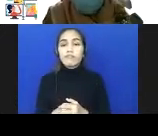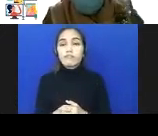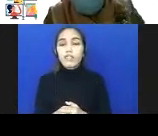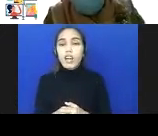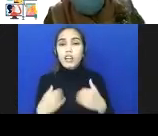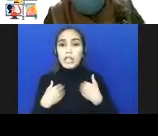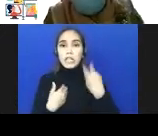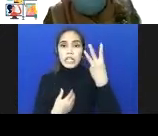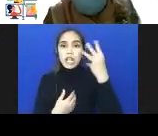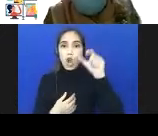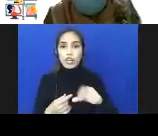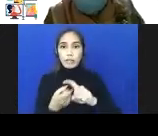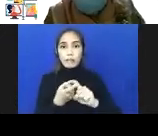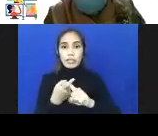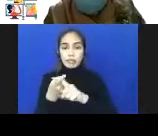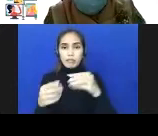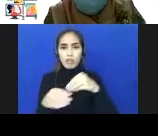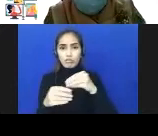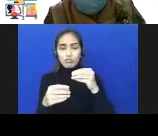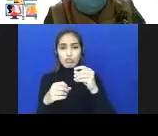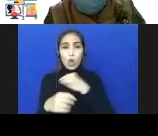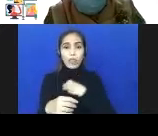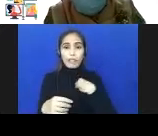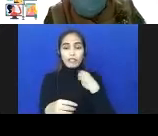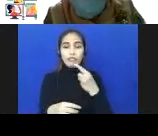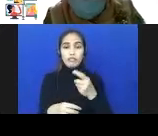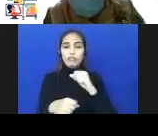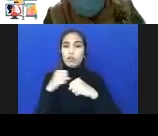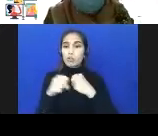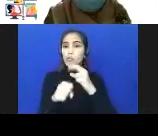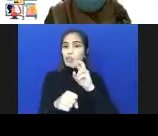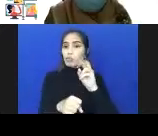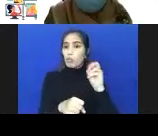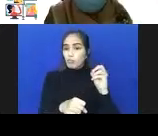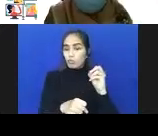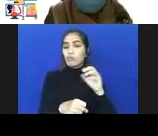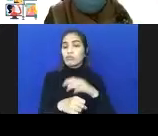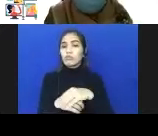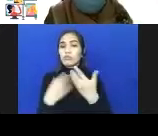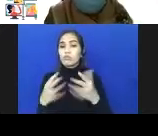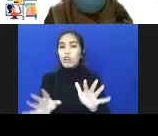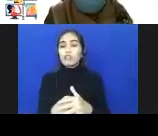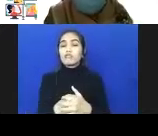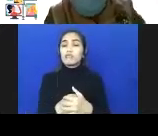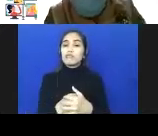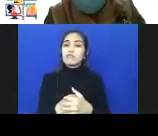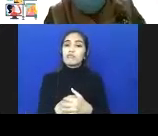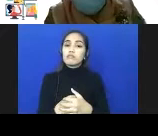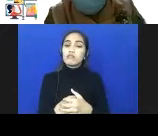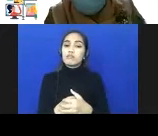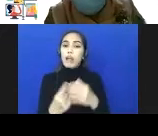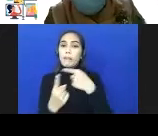orang teman-teman sudah, ini termasuk dokternya. Kemudian tahun 2020 juga sudah, jadi sudah bertambah